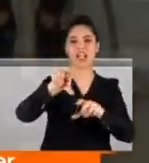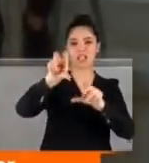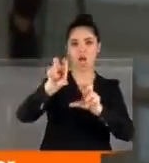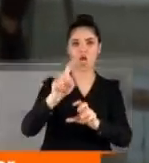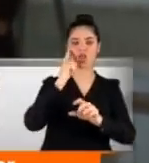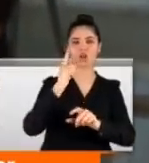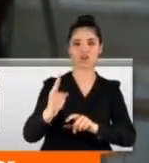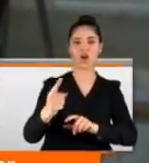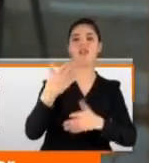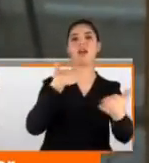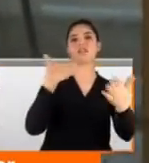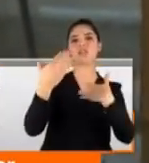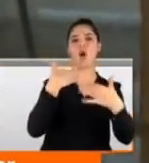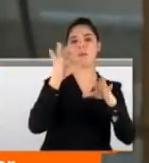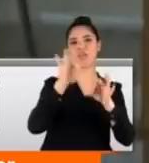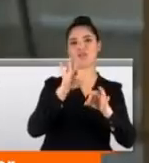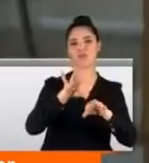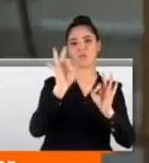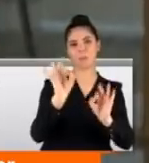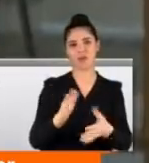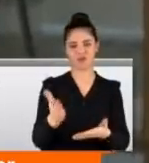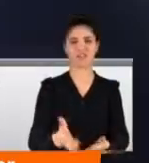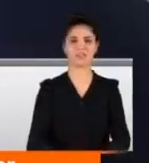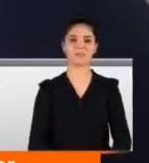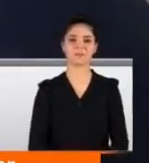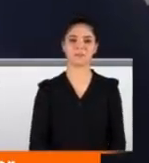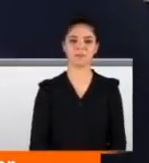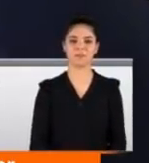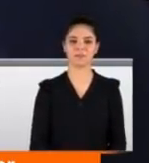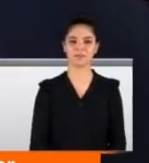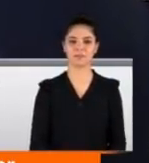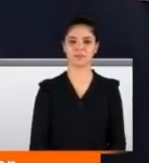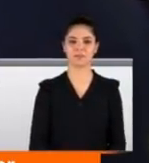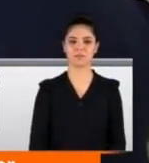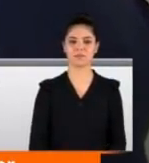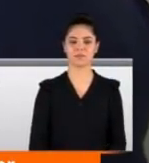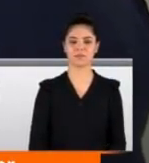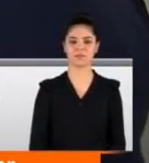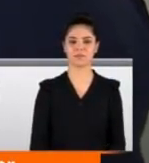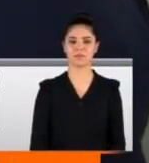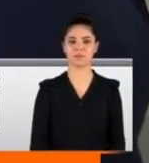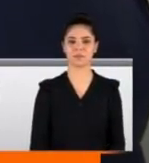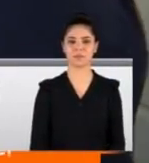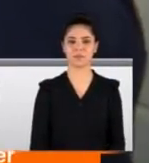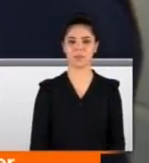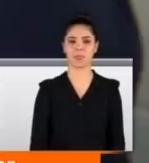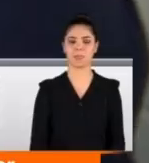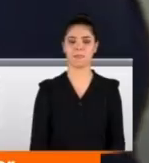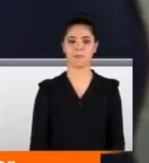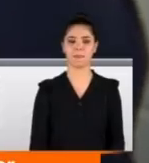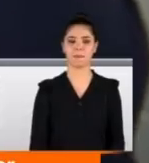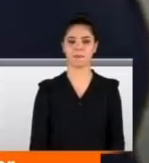sandalyelerini koydular ve işte şimdi onlar için sohbet vakti. Ben daha torunum evlenecek, benim onun hürmetini de göreceğim.